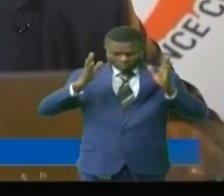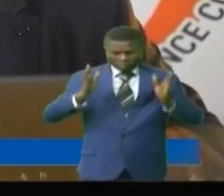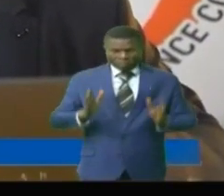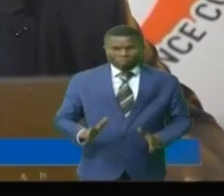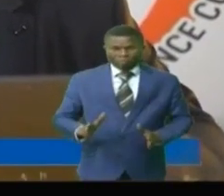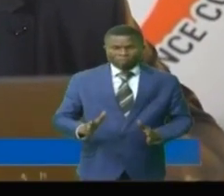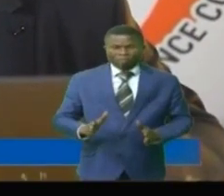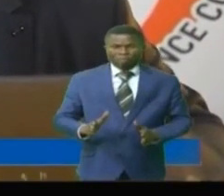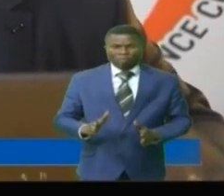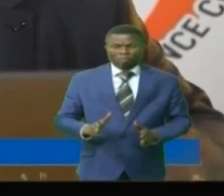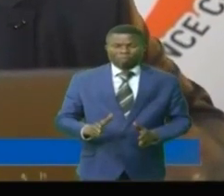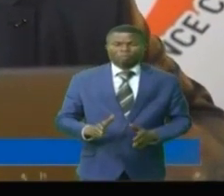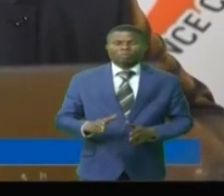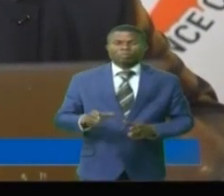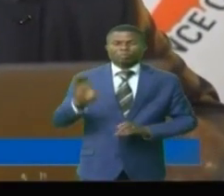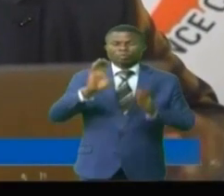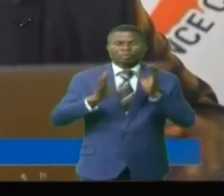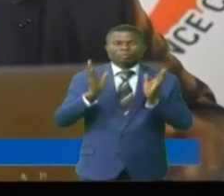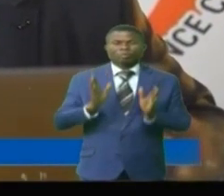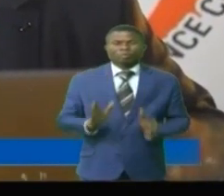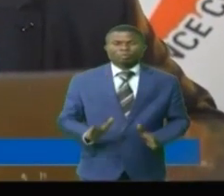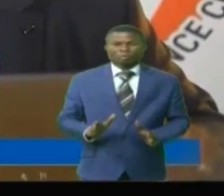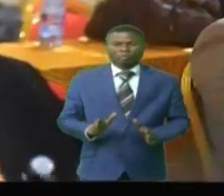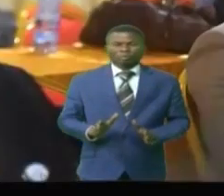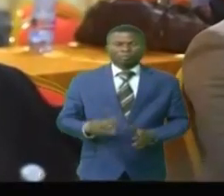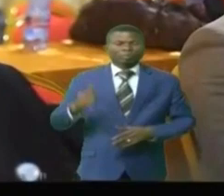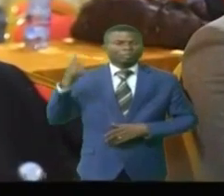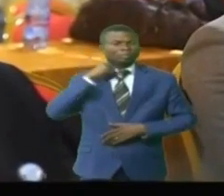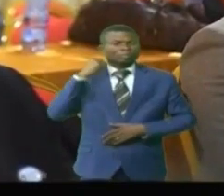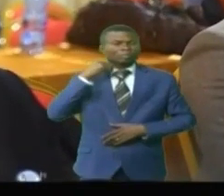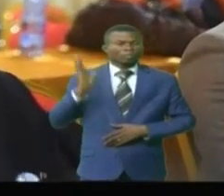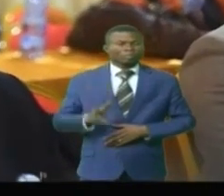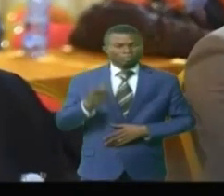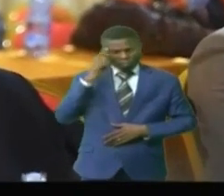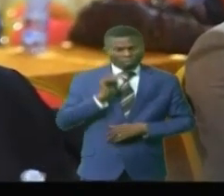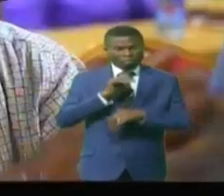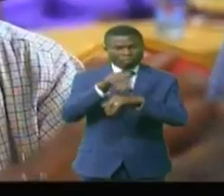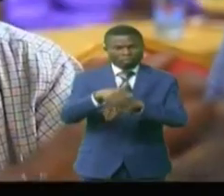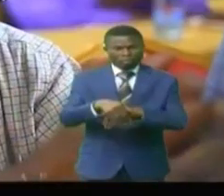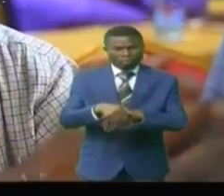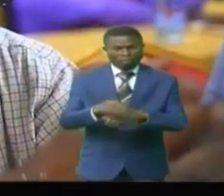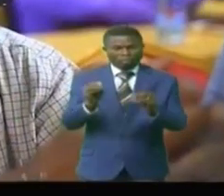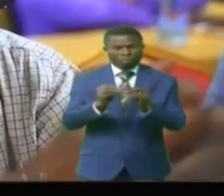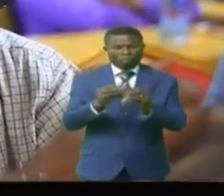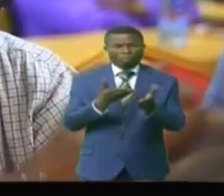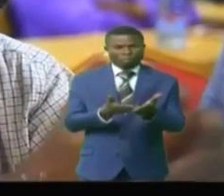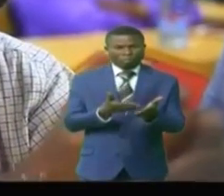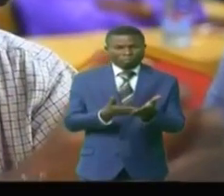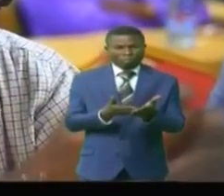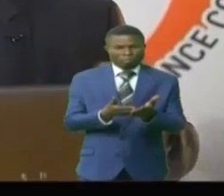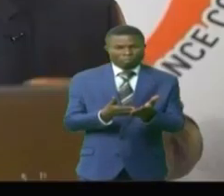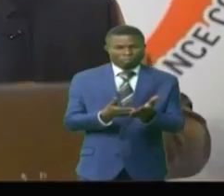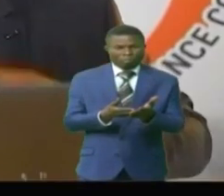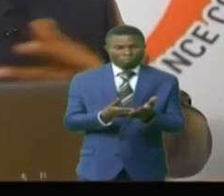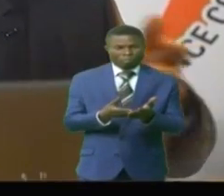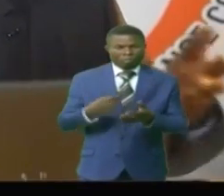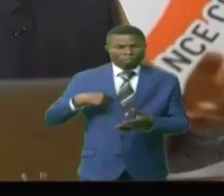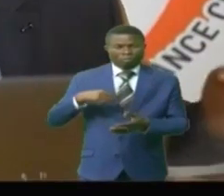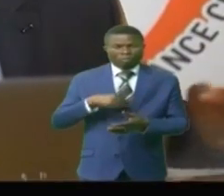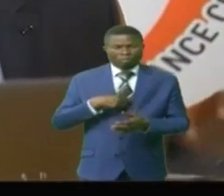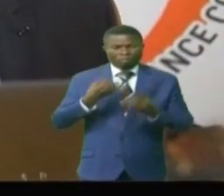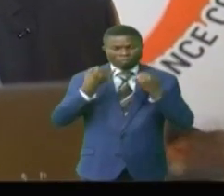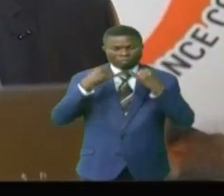ingénieurs, techniciens, les médecins de participer à ce colloque, avoir des